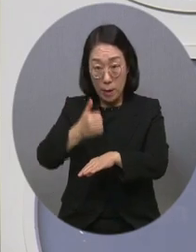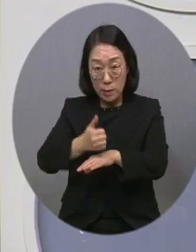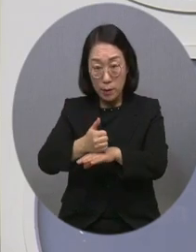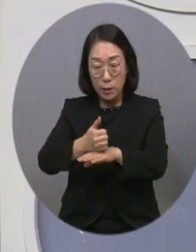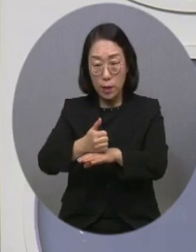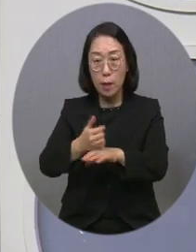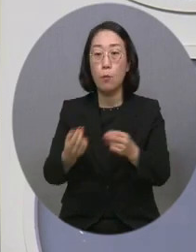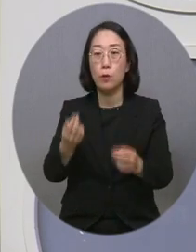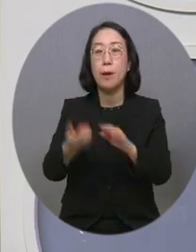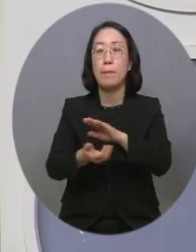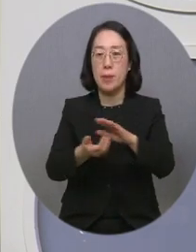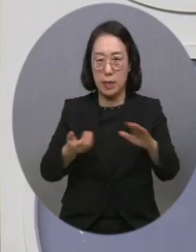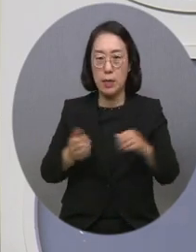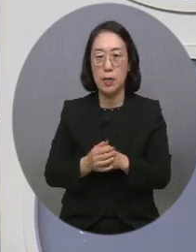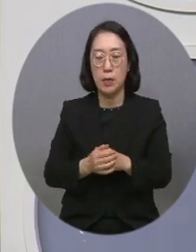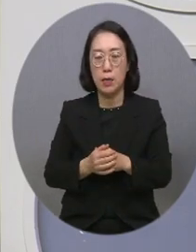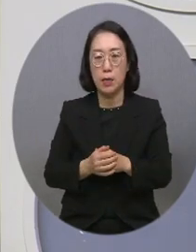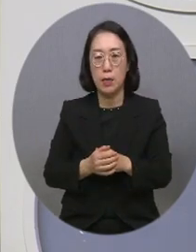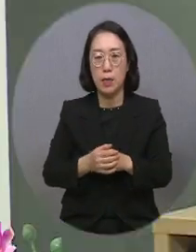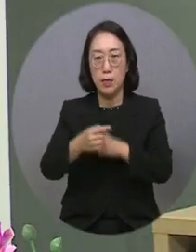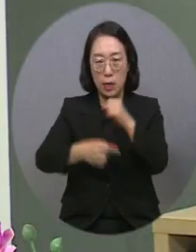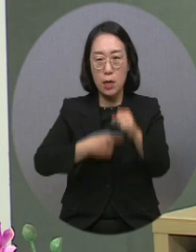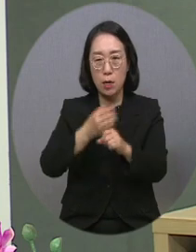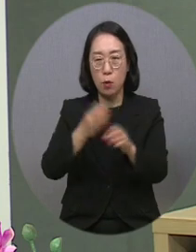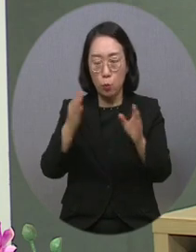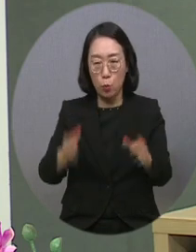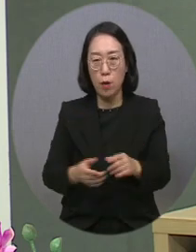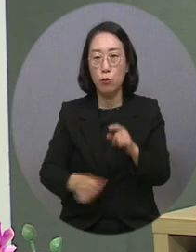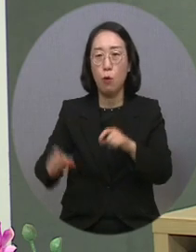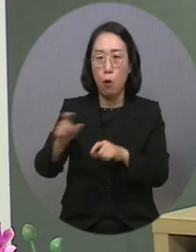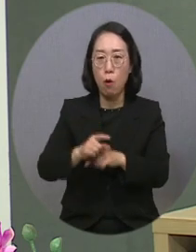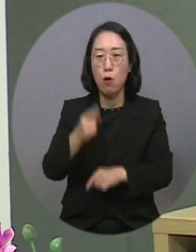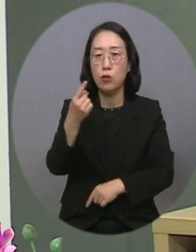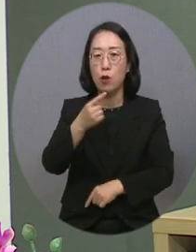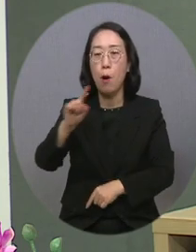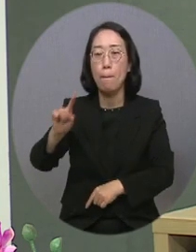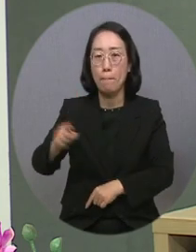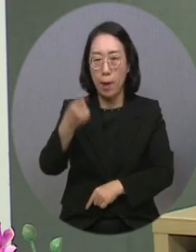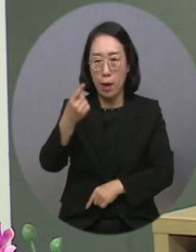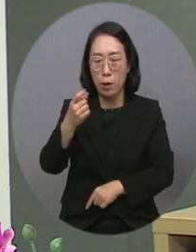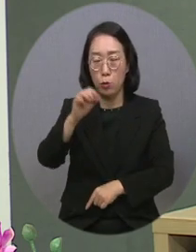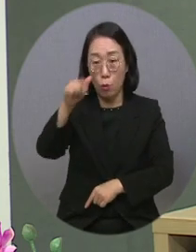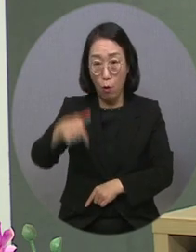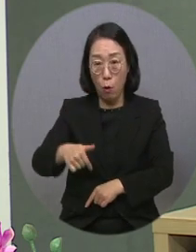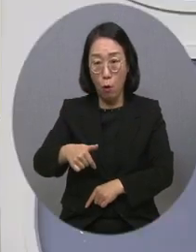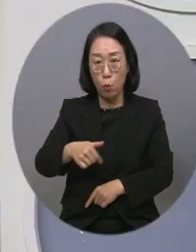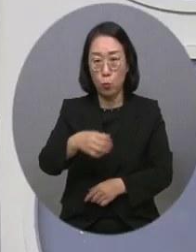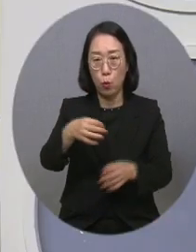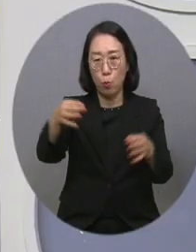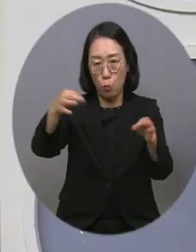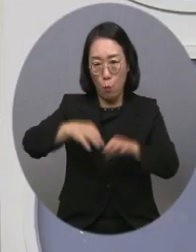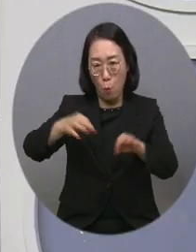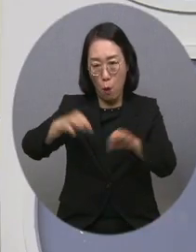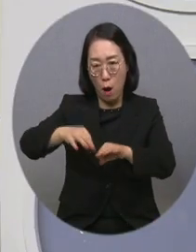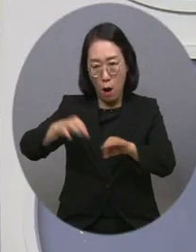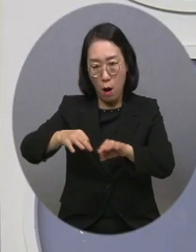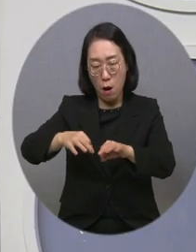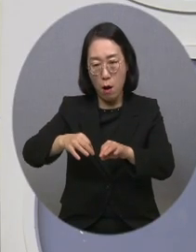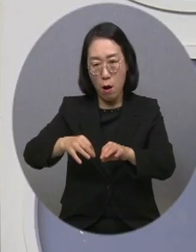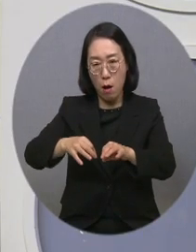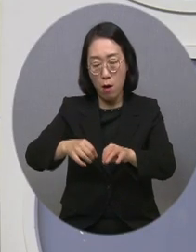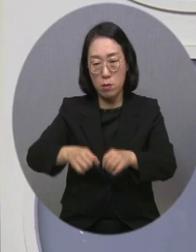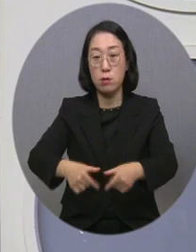때 한 1,100억 정도가 더 들어왔습니다. 아, 그렇습니까? 예, 1,100억 정도 더 들어왔는데 예. 그런 어떤